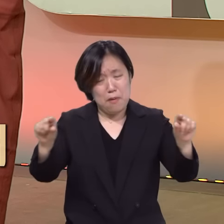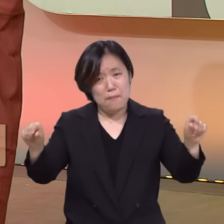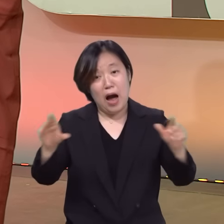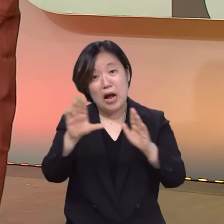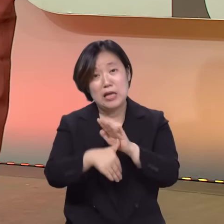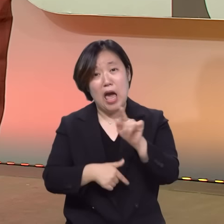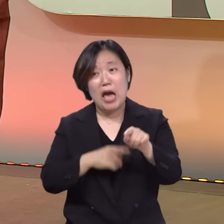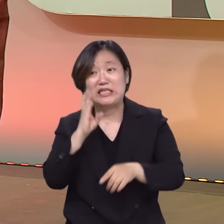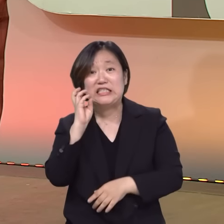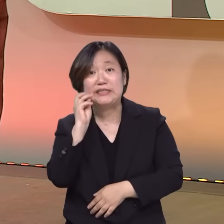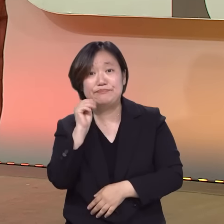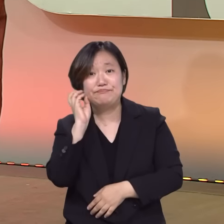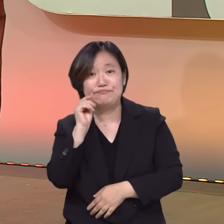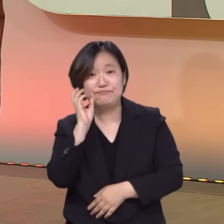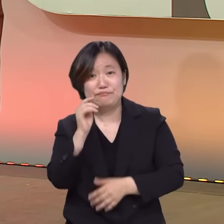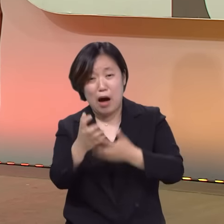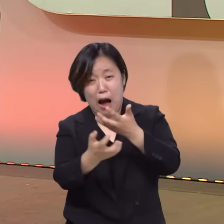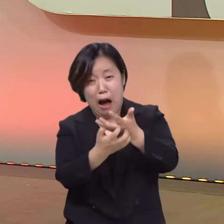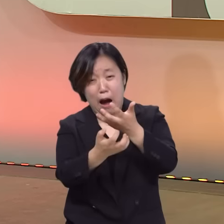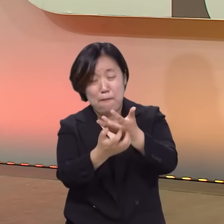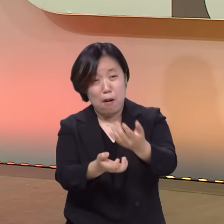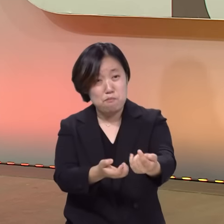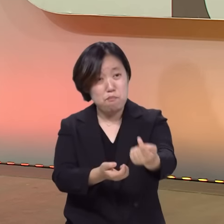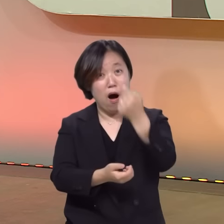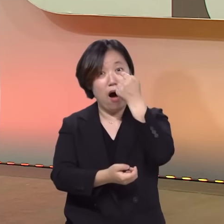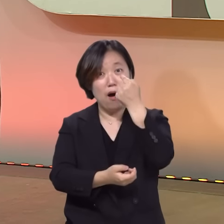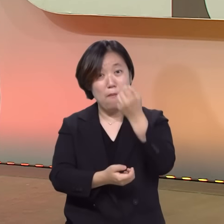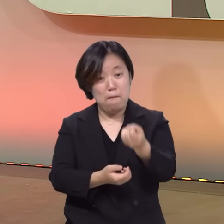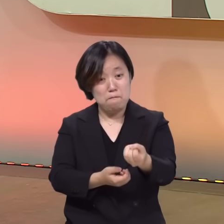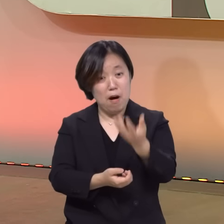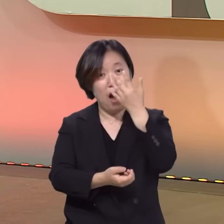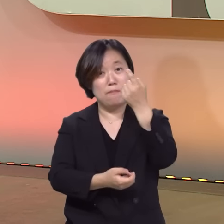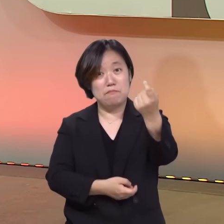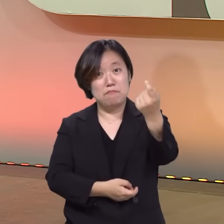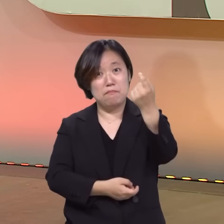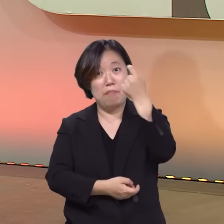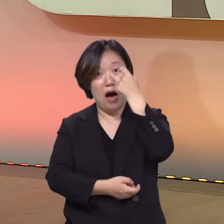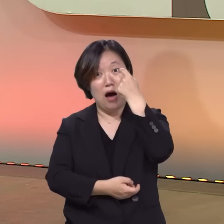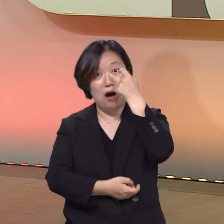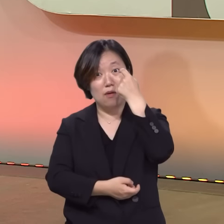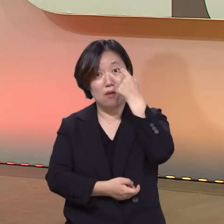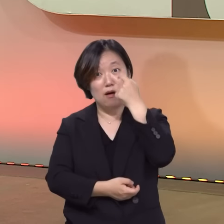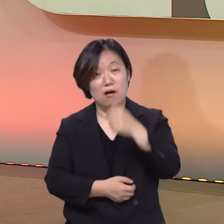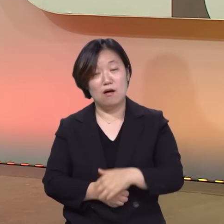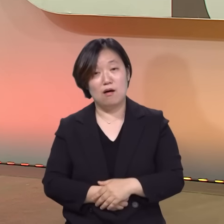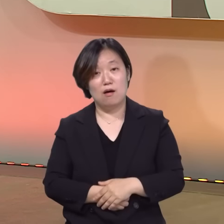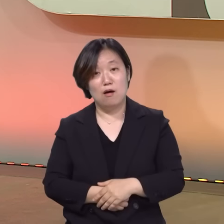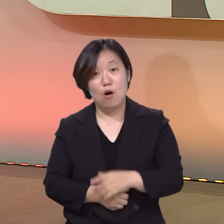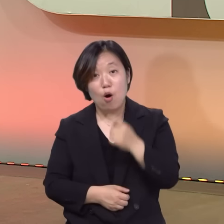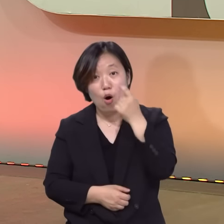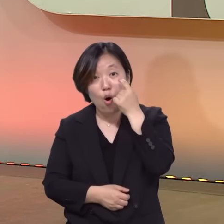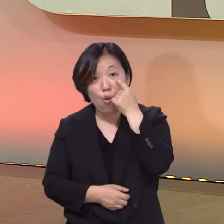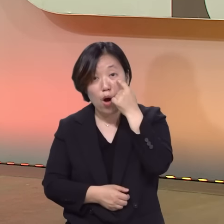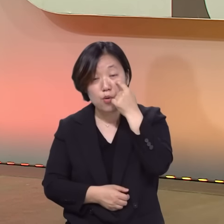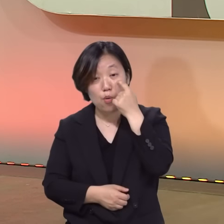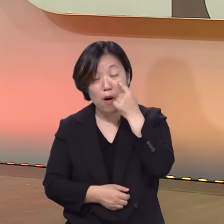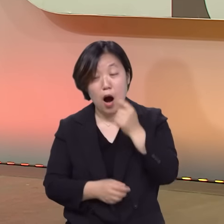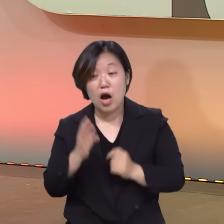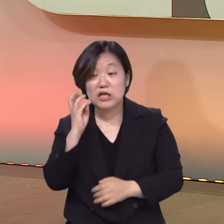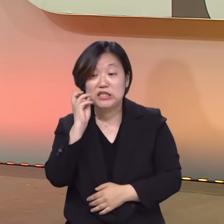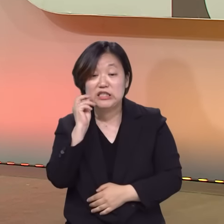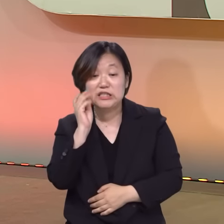기름 방울이 탁 튀어요 어우 어떡해 기름 방울이 탁 튀면서 왼쪽 왼쪽